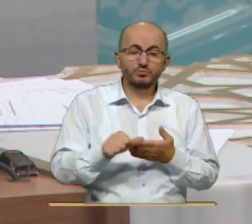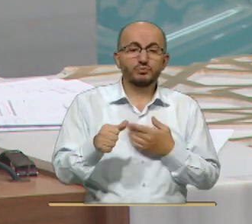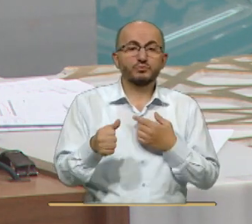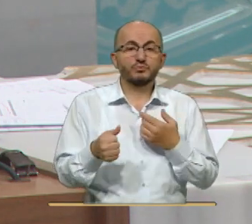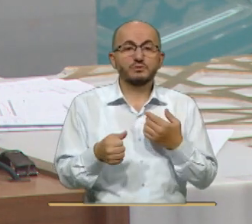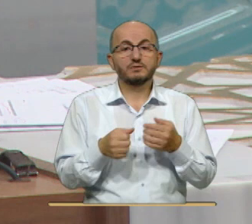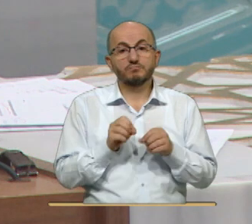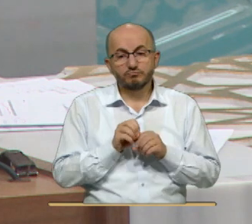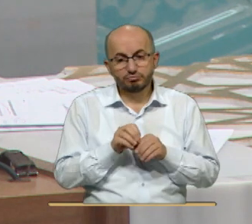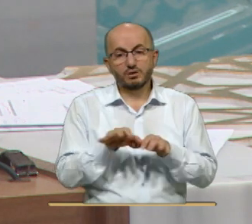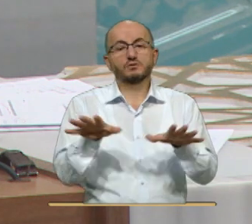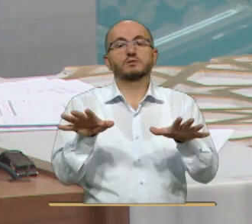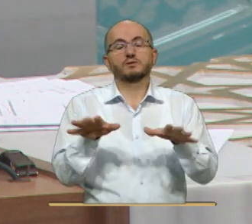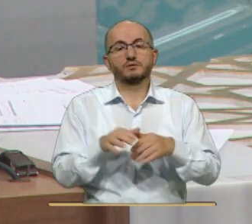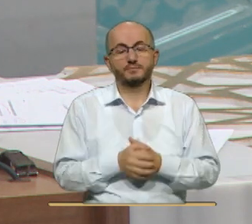ilişkilerinize yansır.